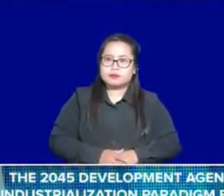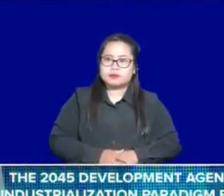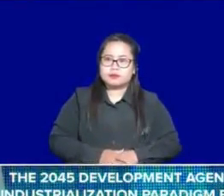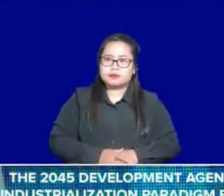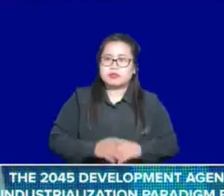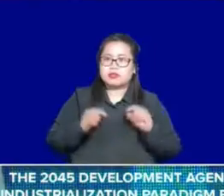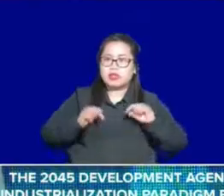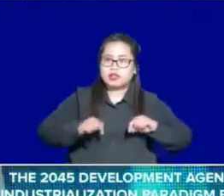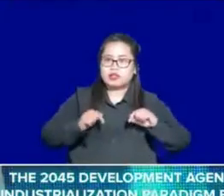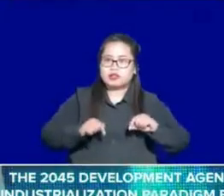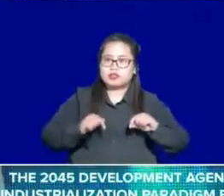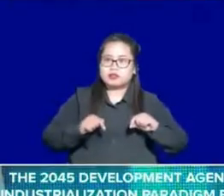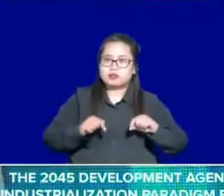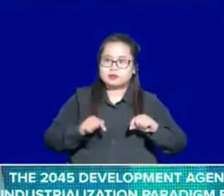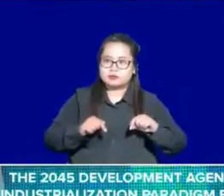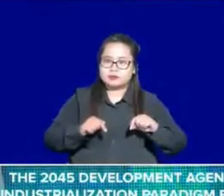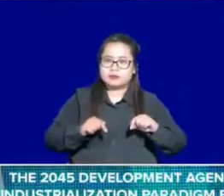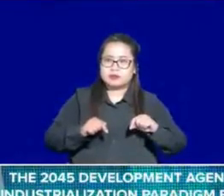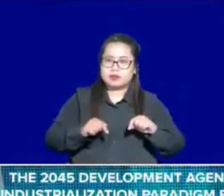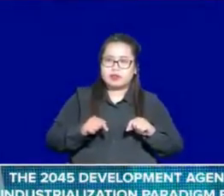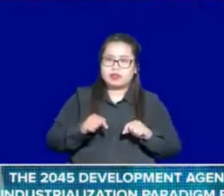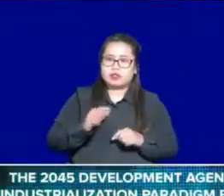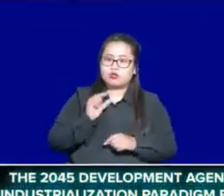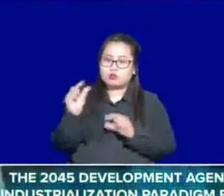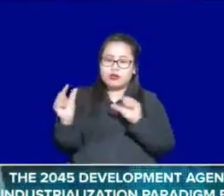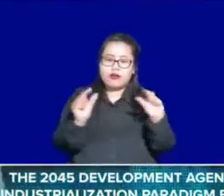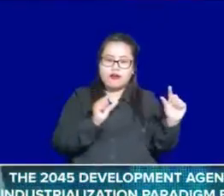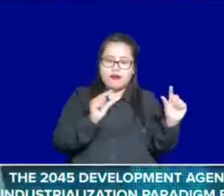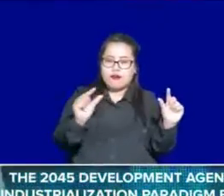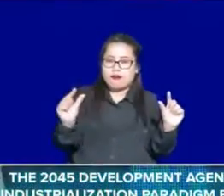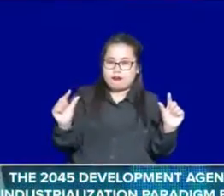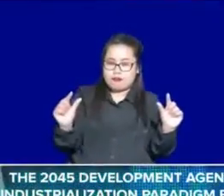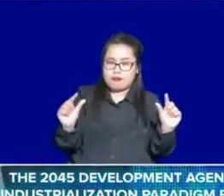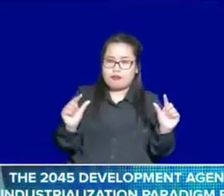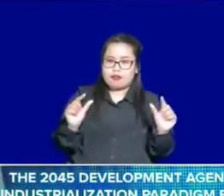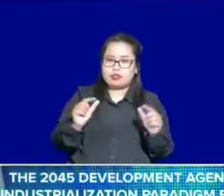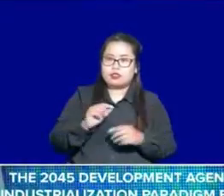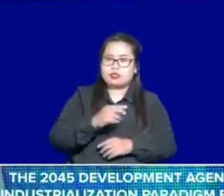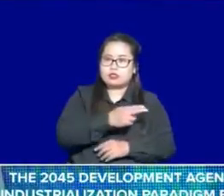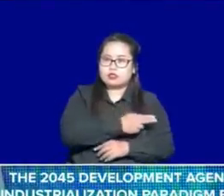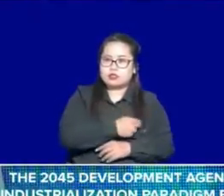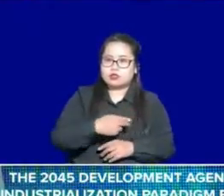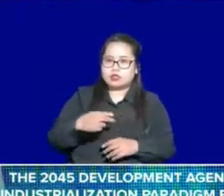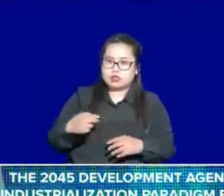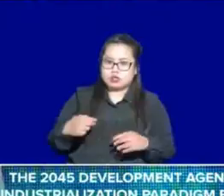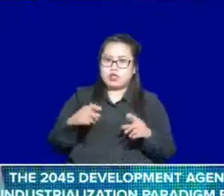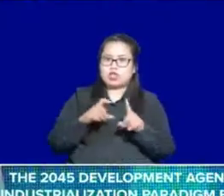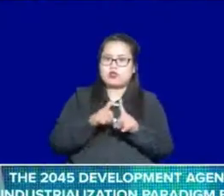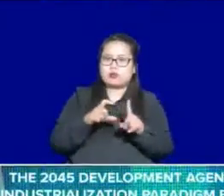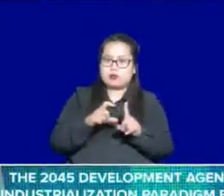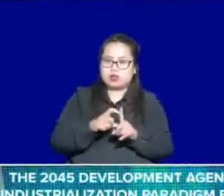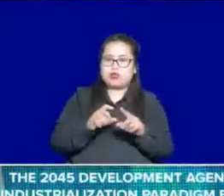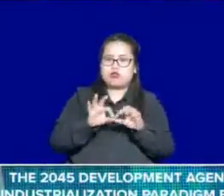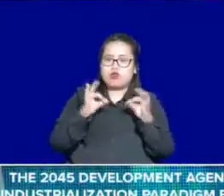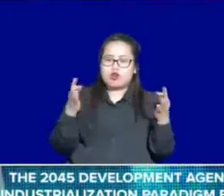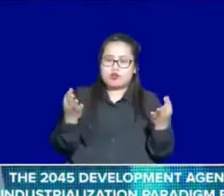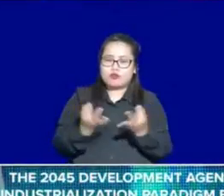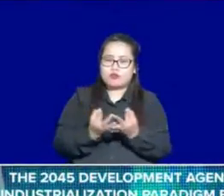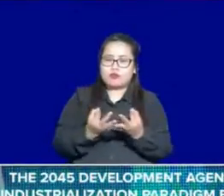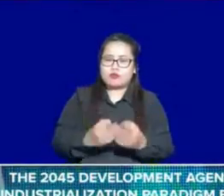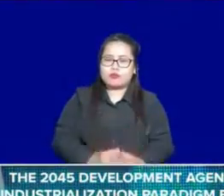saat ini, para undangan peserta Indonesia Development Forum,